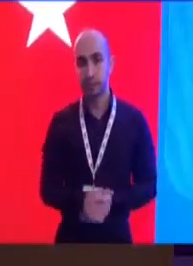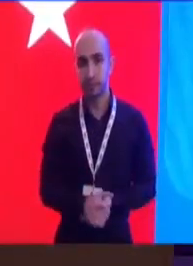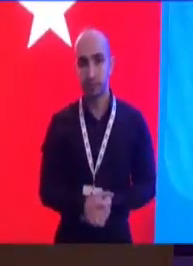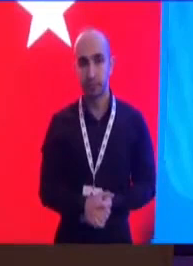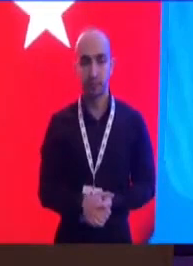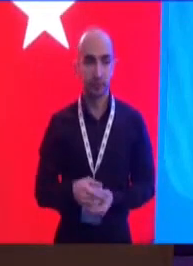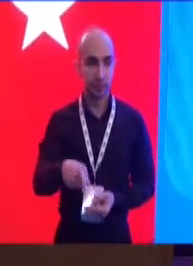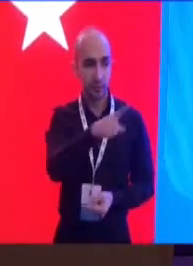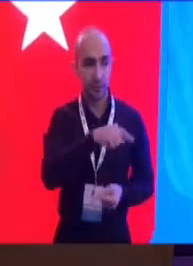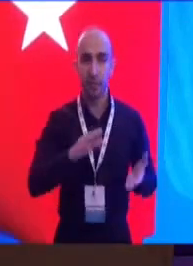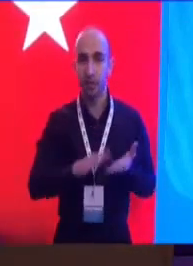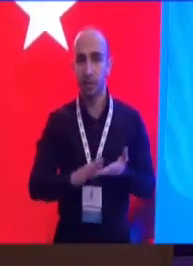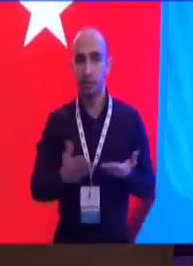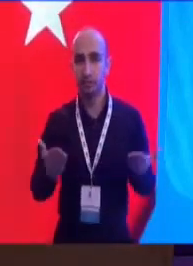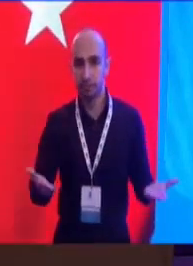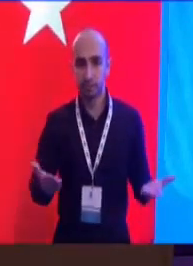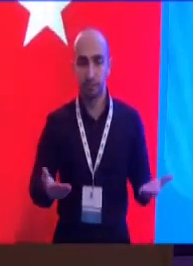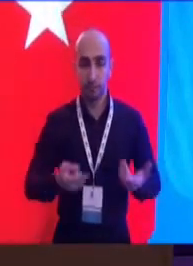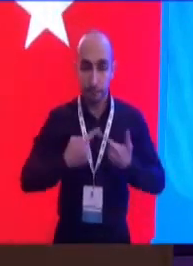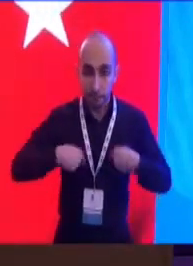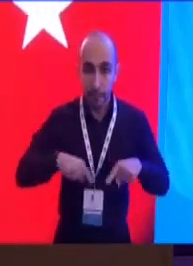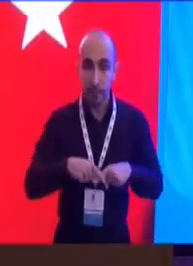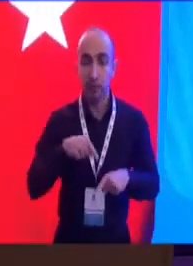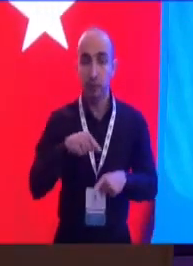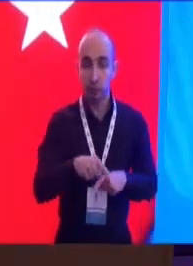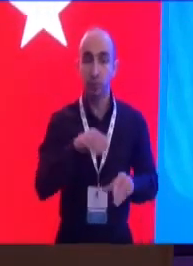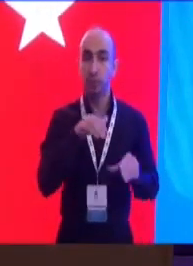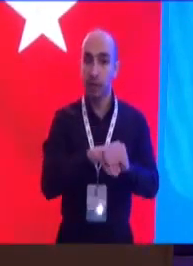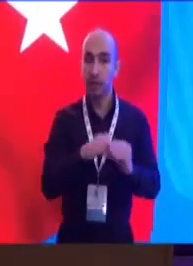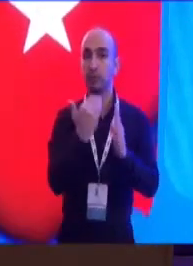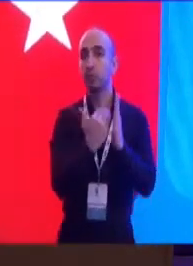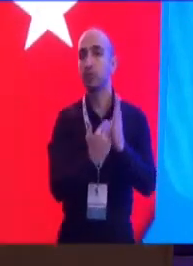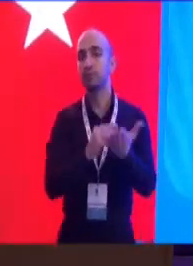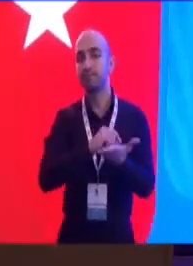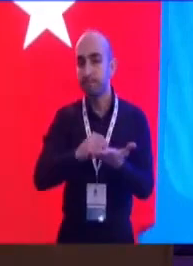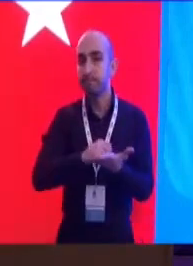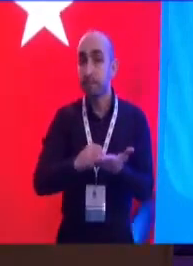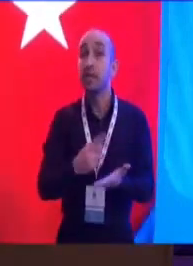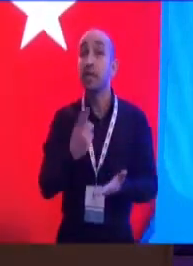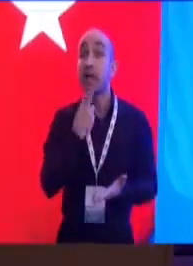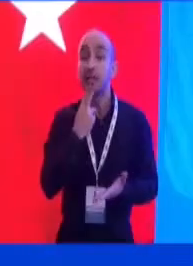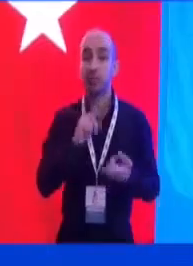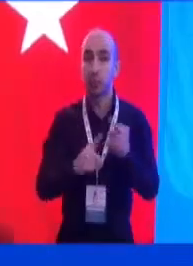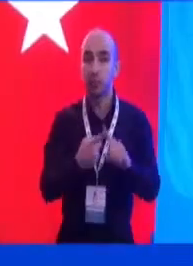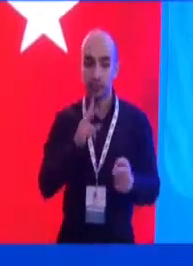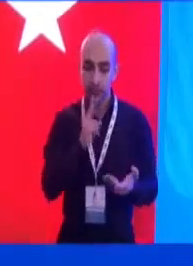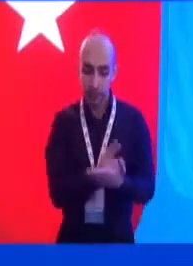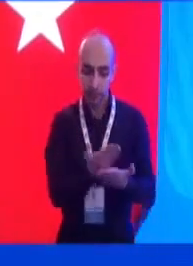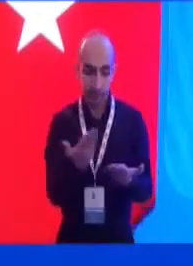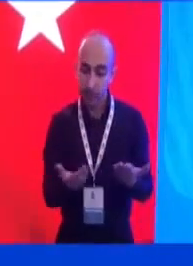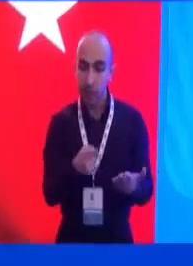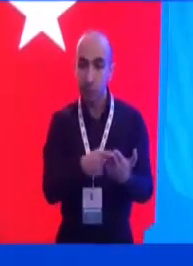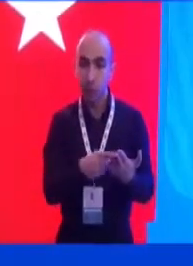Değerli arkadaşlarım, işte biz partimizin programını yazarken, kadın politikasını belirlerken bu